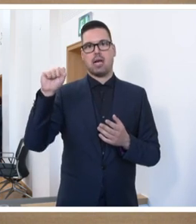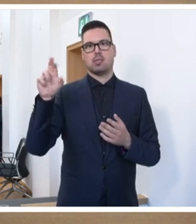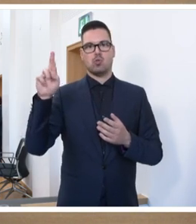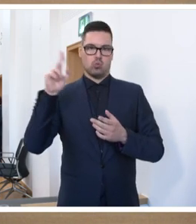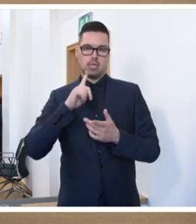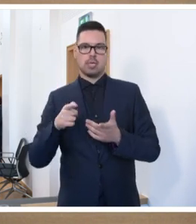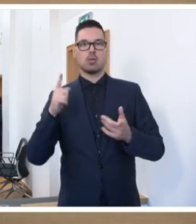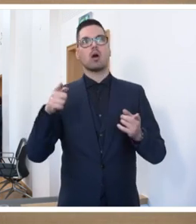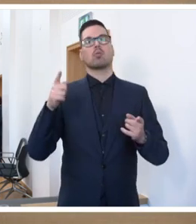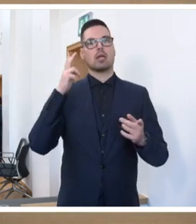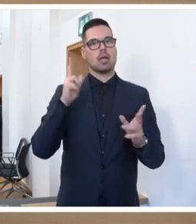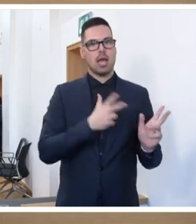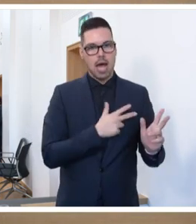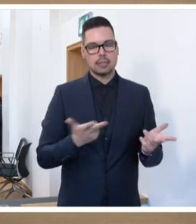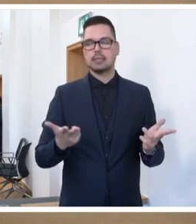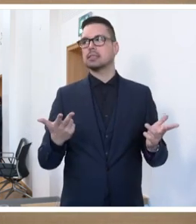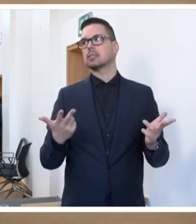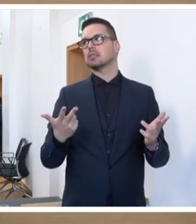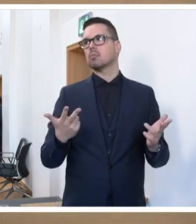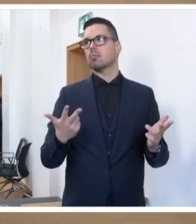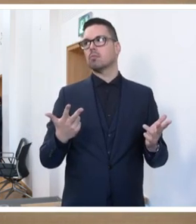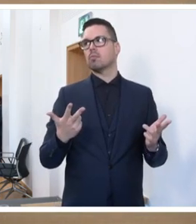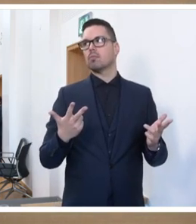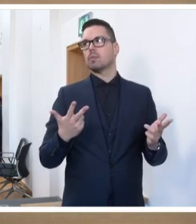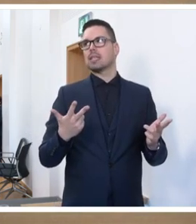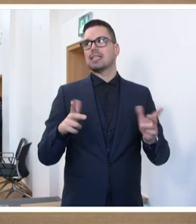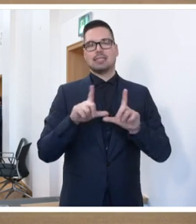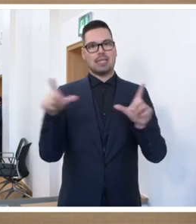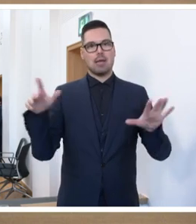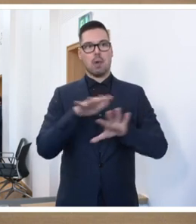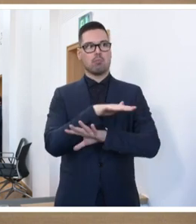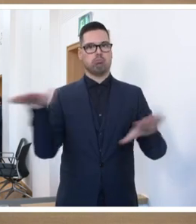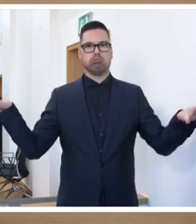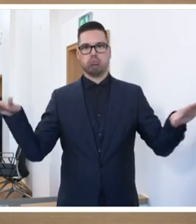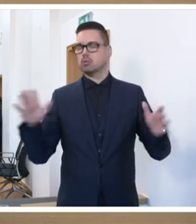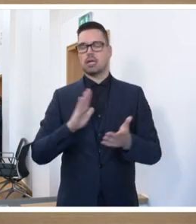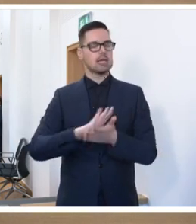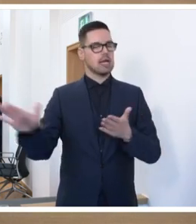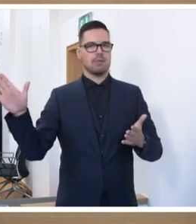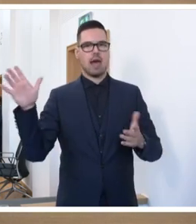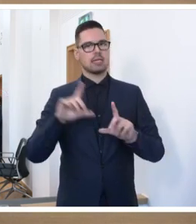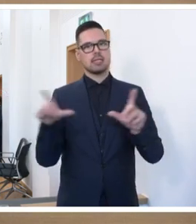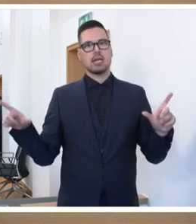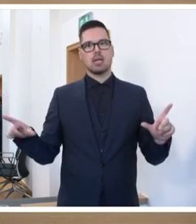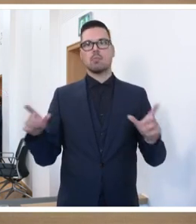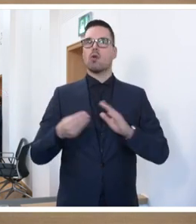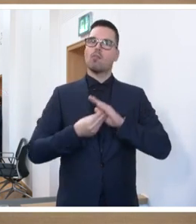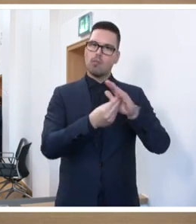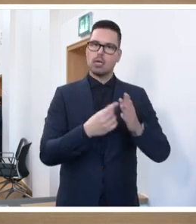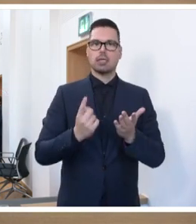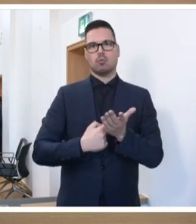wir sehr ernst und ich sage es gerne noch einmal. Das Thema ist ein sehr vielschichtiges und auch kein einfaches. Auch hier gilt fördern und